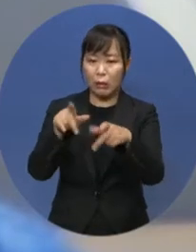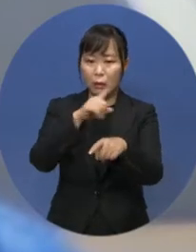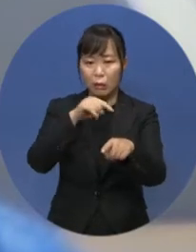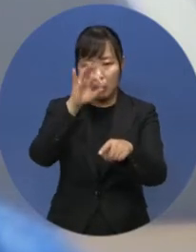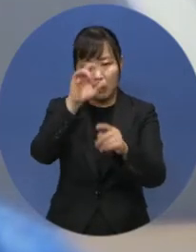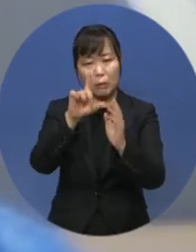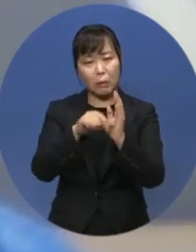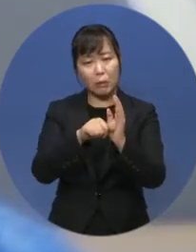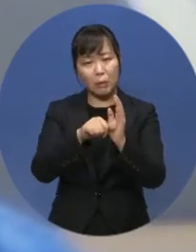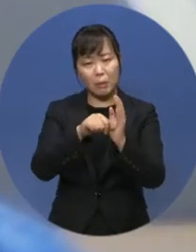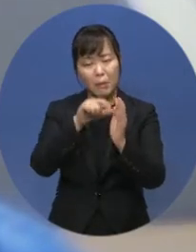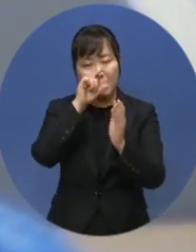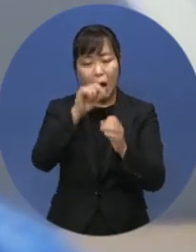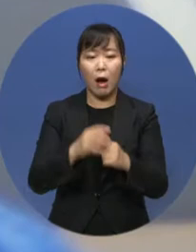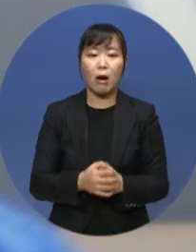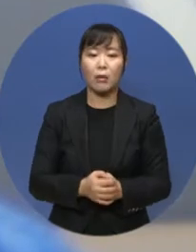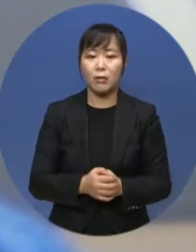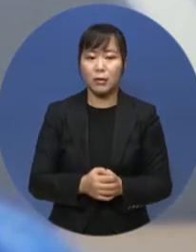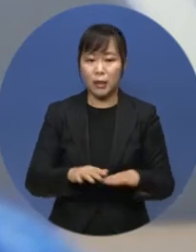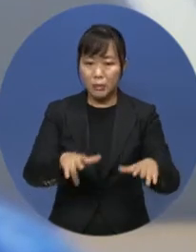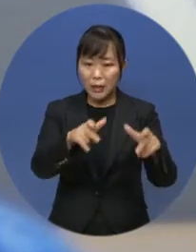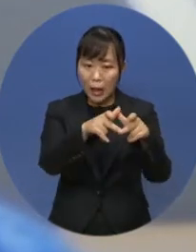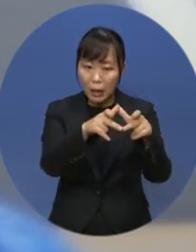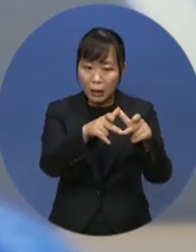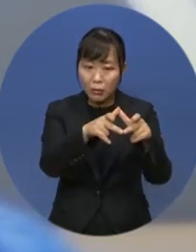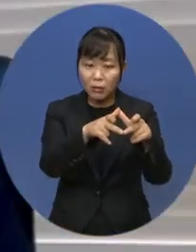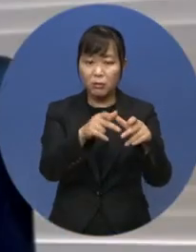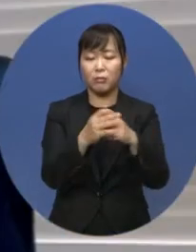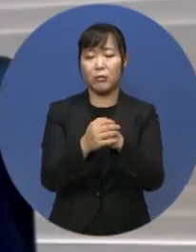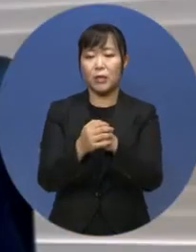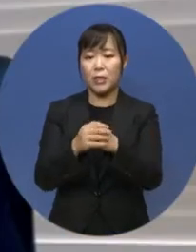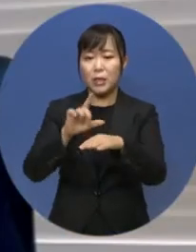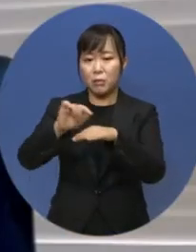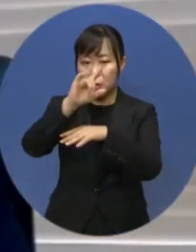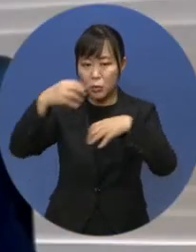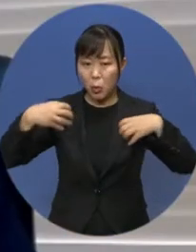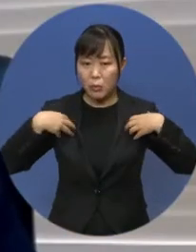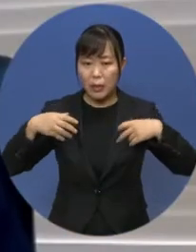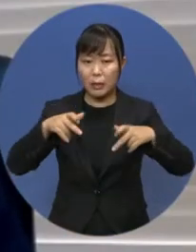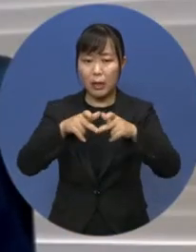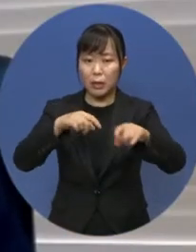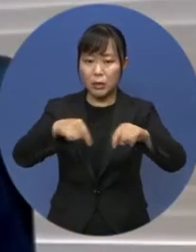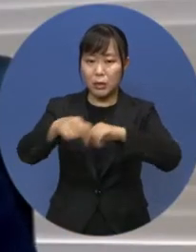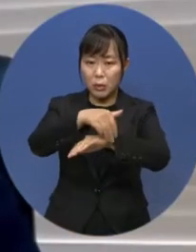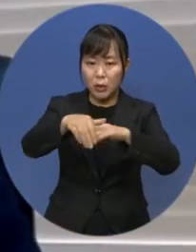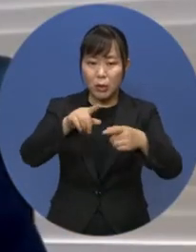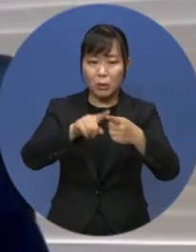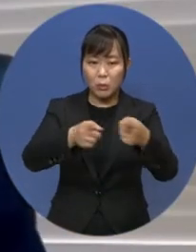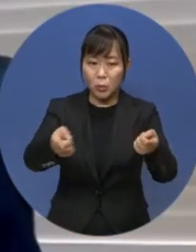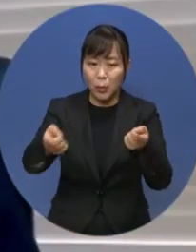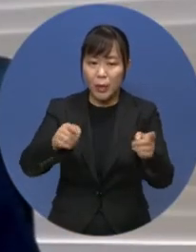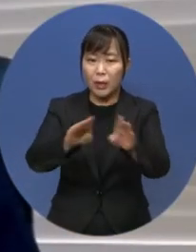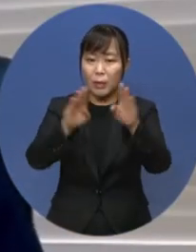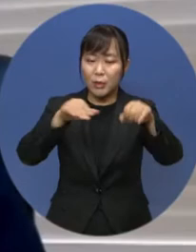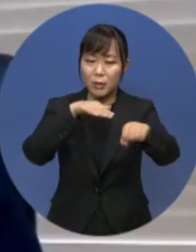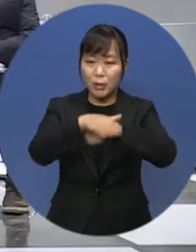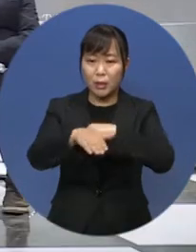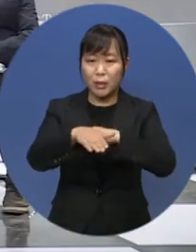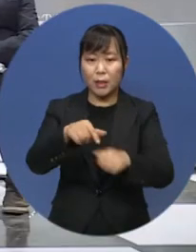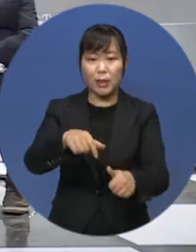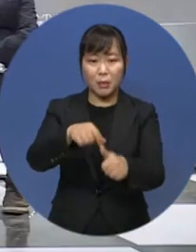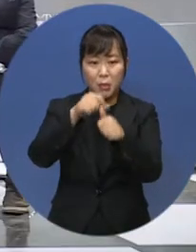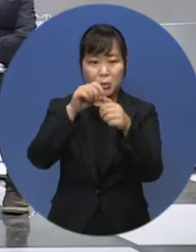따갑기만 합니다. 여전히 장애인 당사자는 지방정부의 장애정책을 조정하는 개방형